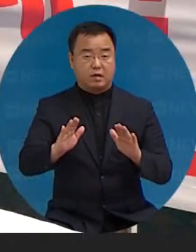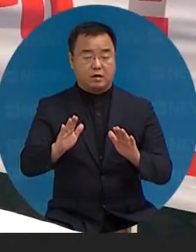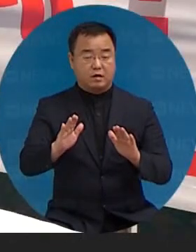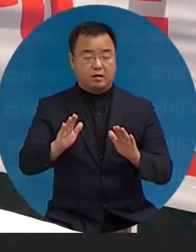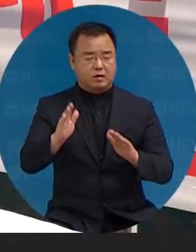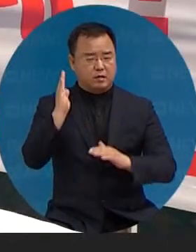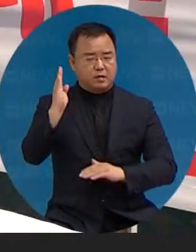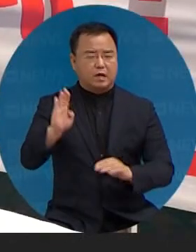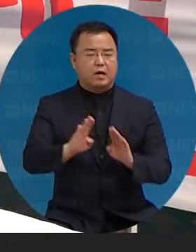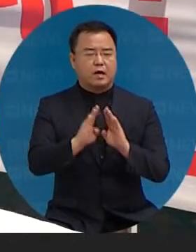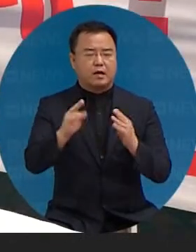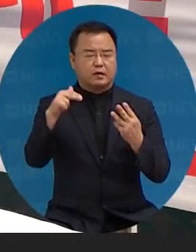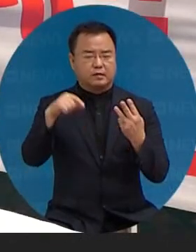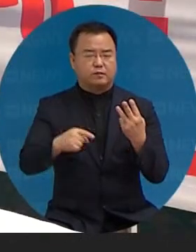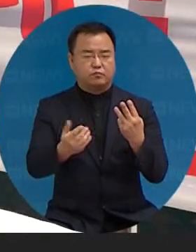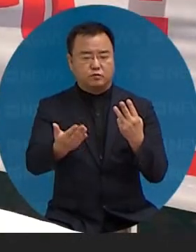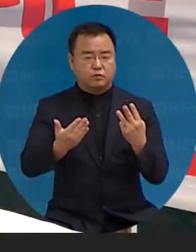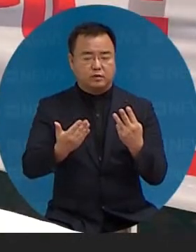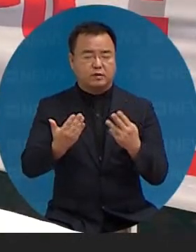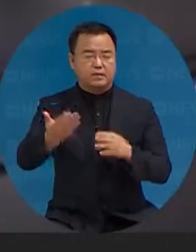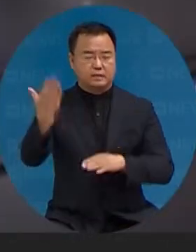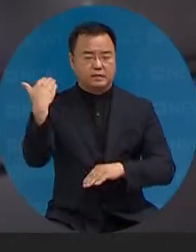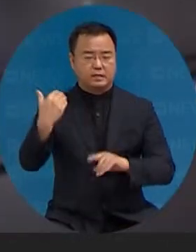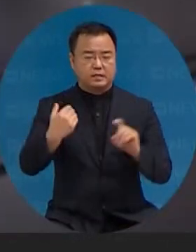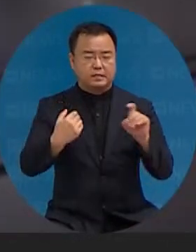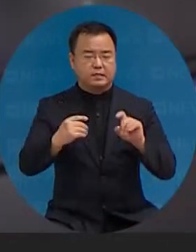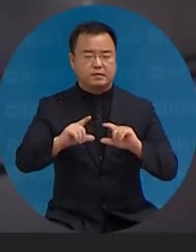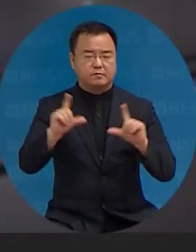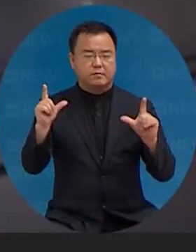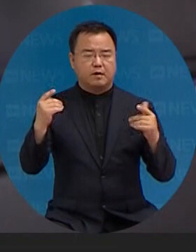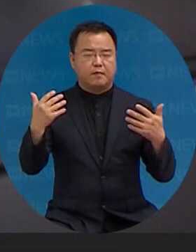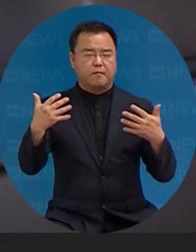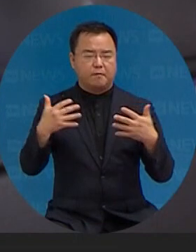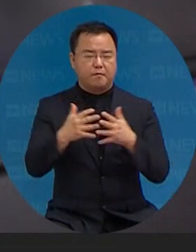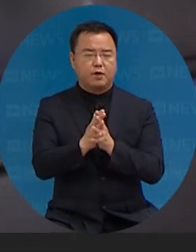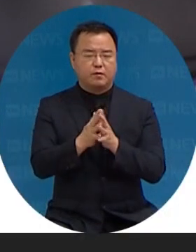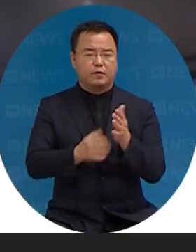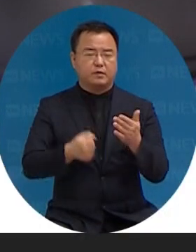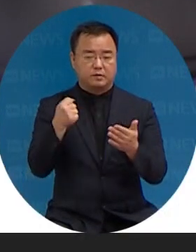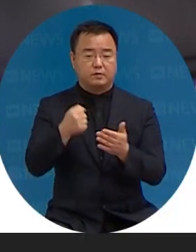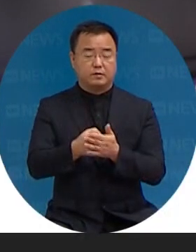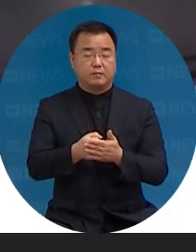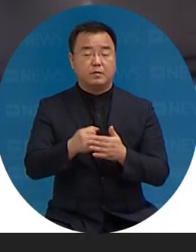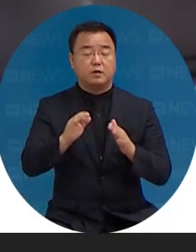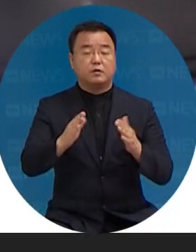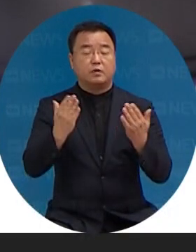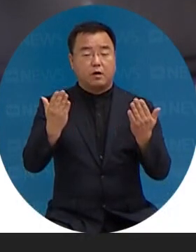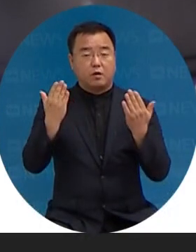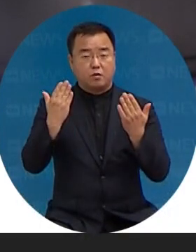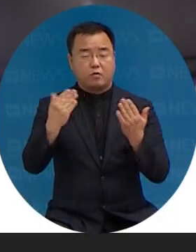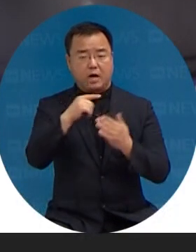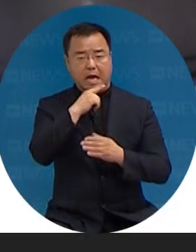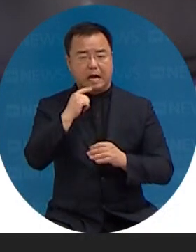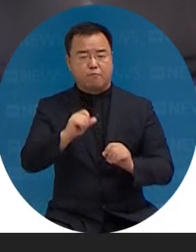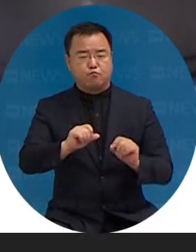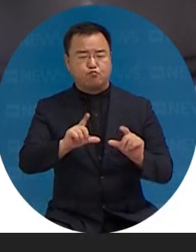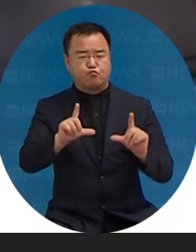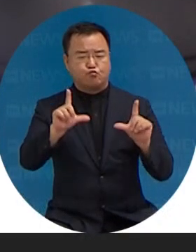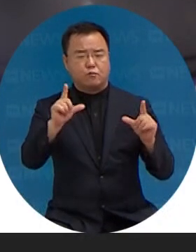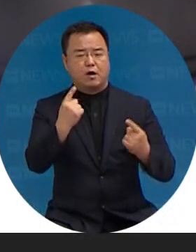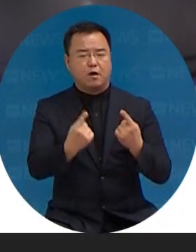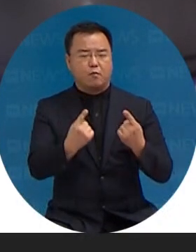지난 10일 폐교가 결정됐습니다 초입 하곤 2 부채 보다 자산이 많습니다